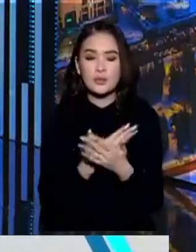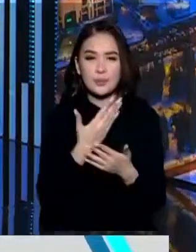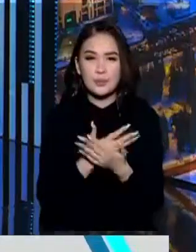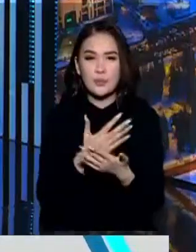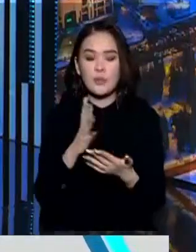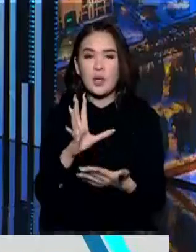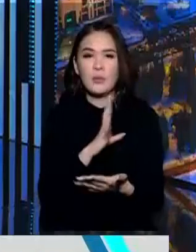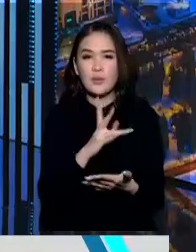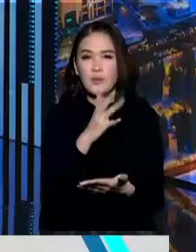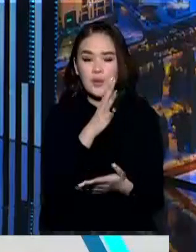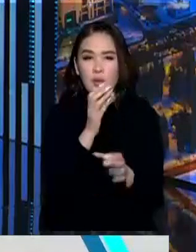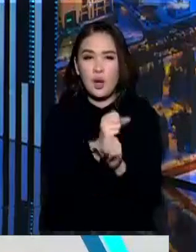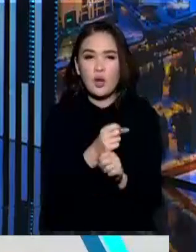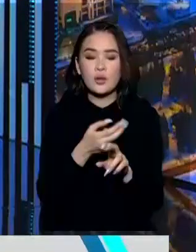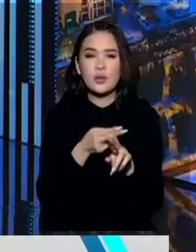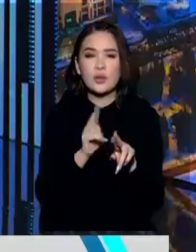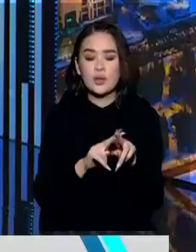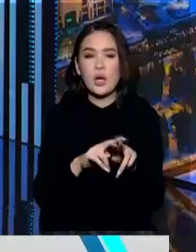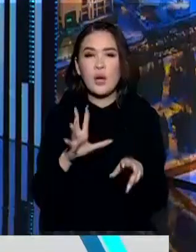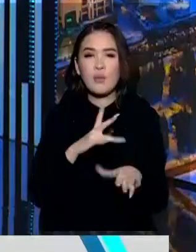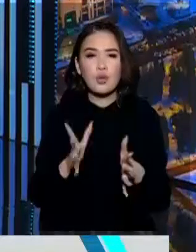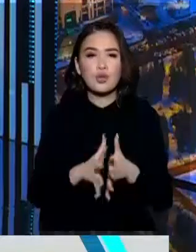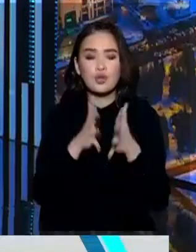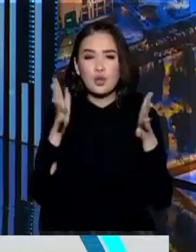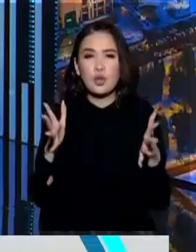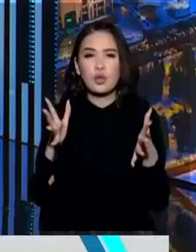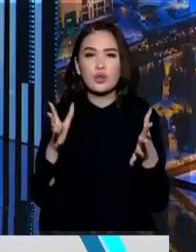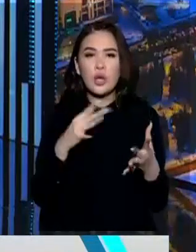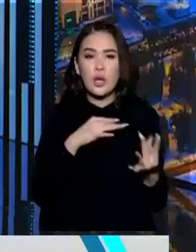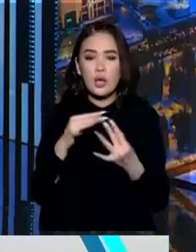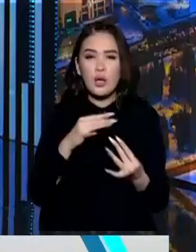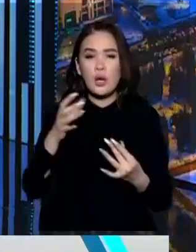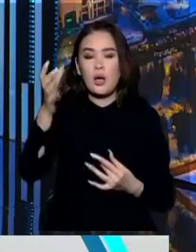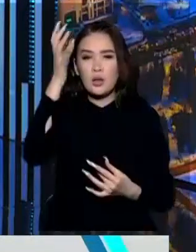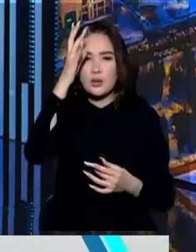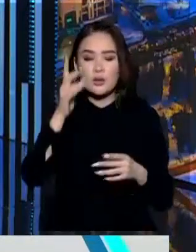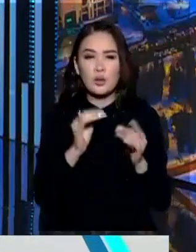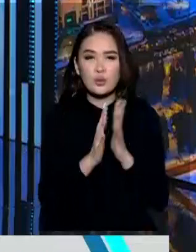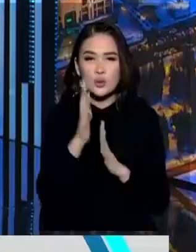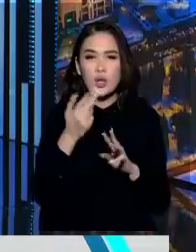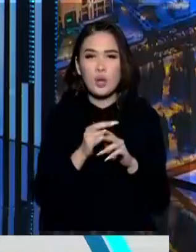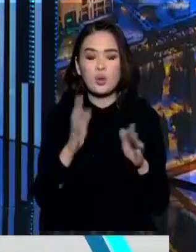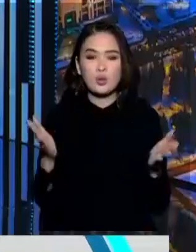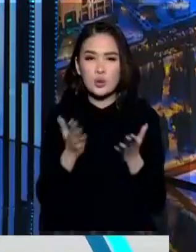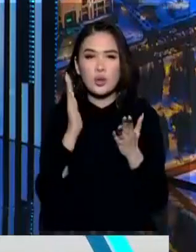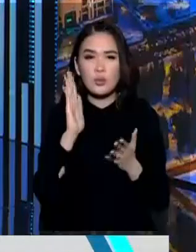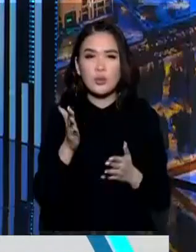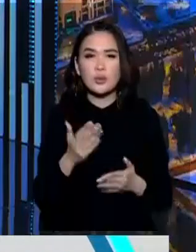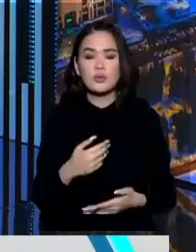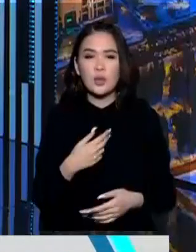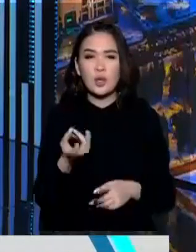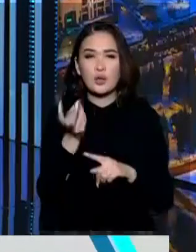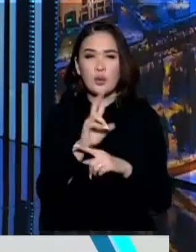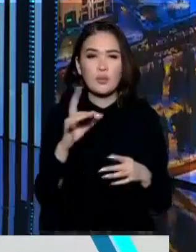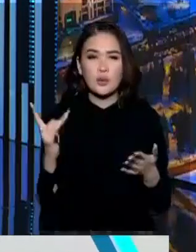шектеулі. Алдағы уақытта сіздерден тағы осындай бір үлкен ауқымды жұмыстарды күтеміз. Ғалым мәртебесін де өсіретін және көтеретін. Сіздің каналыңызға келгенім